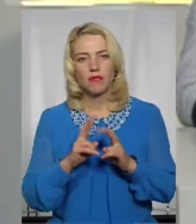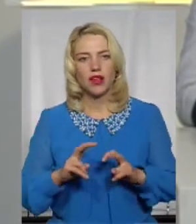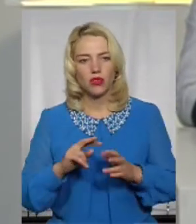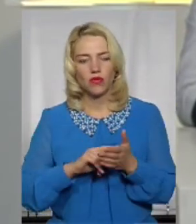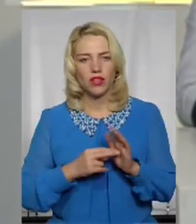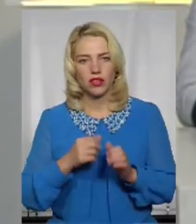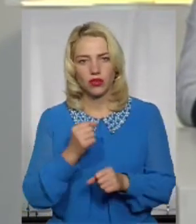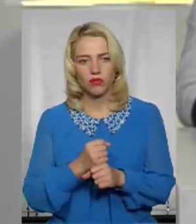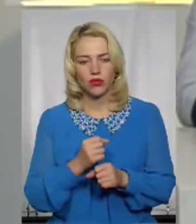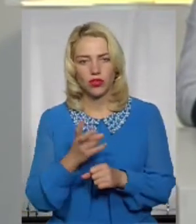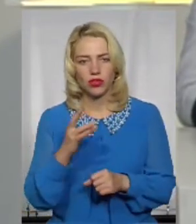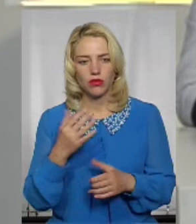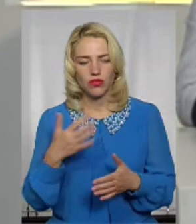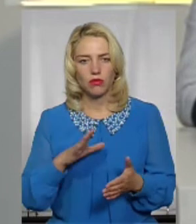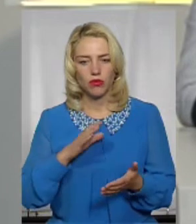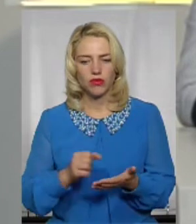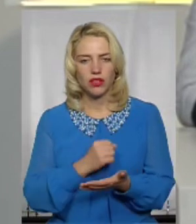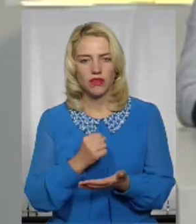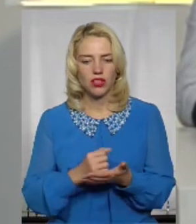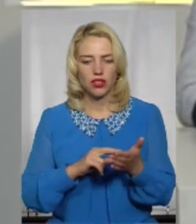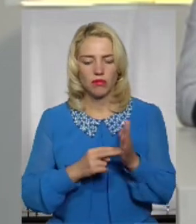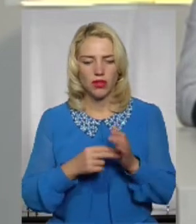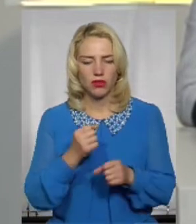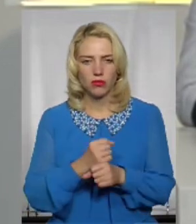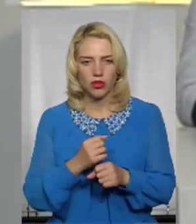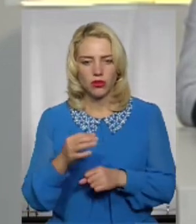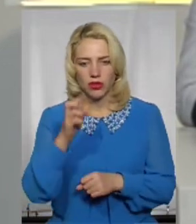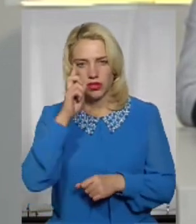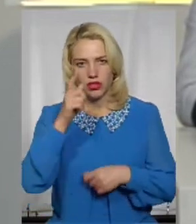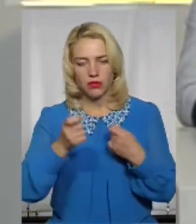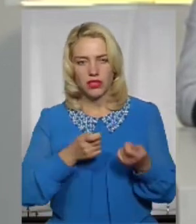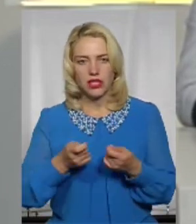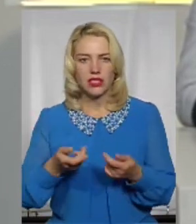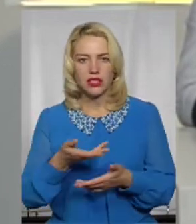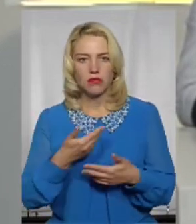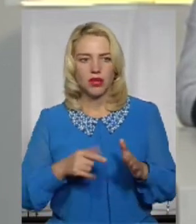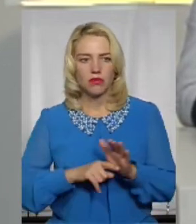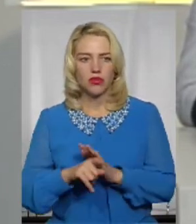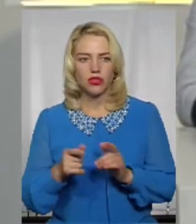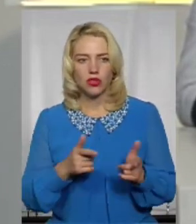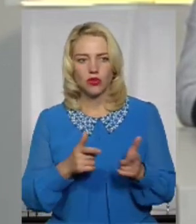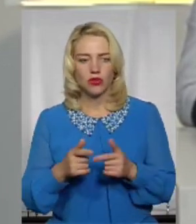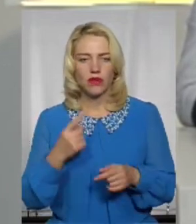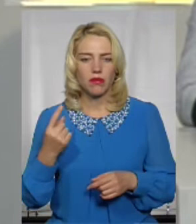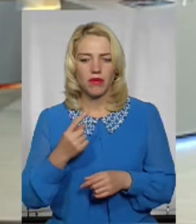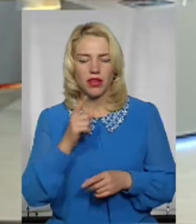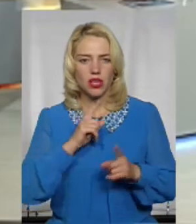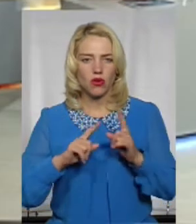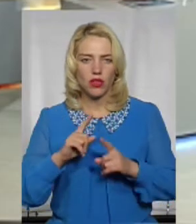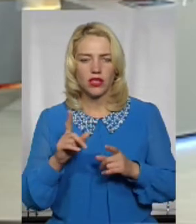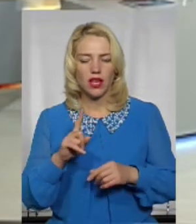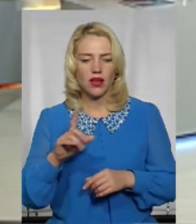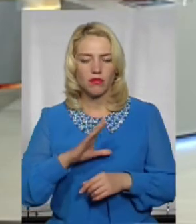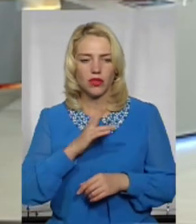роботу. Але вже був затверджений план роботи облдержадміністрації, і ми почали готувати першу колегію, яка відбулася